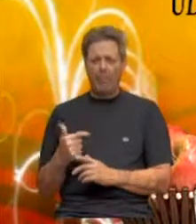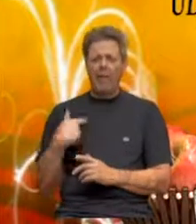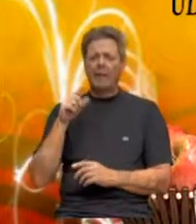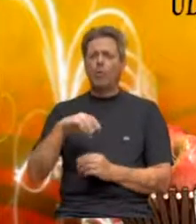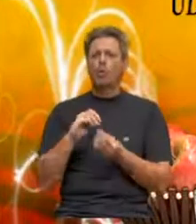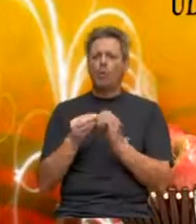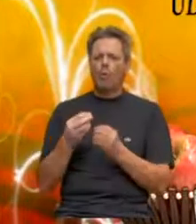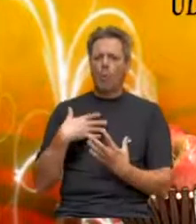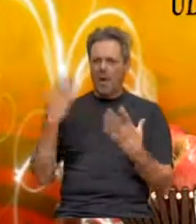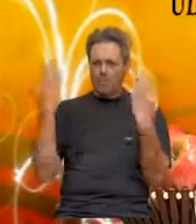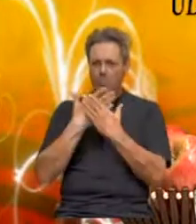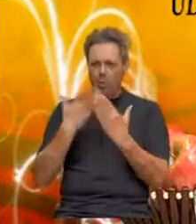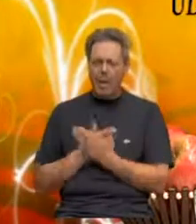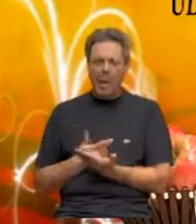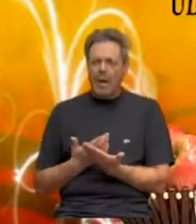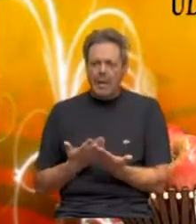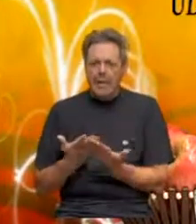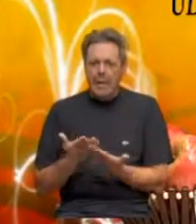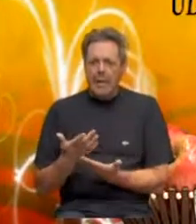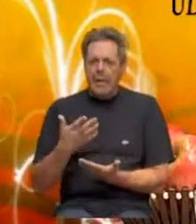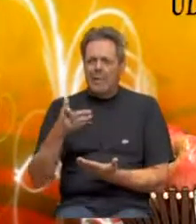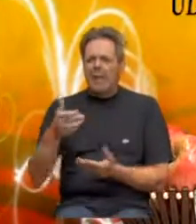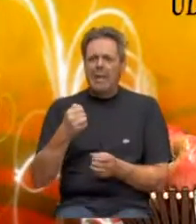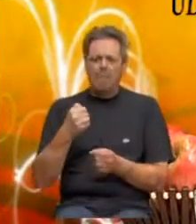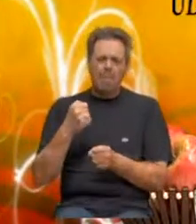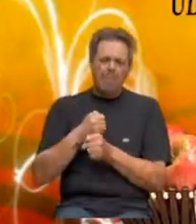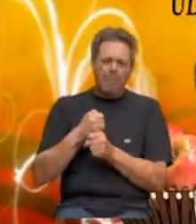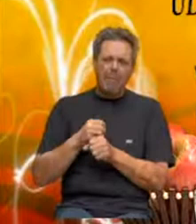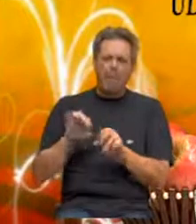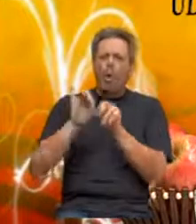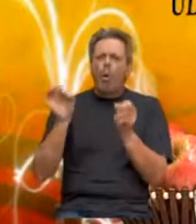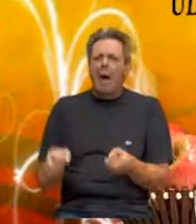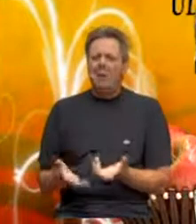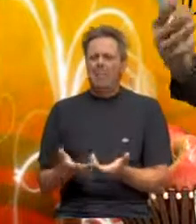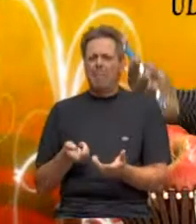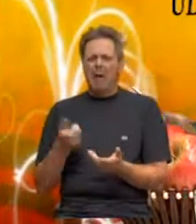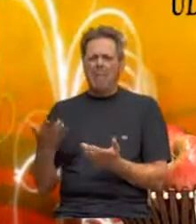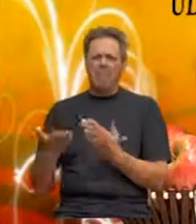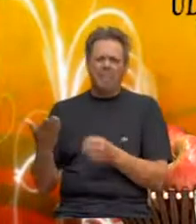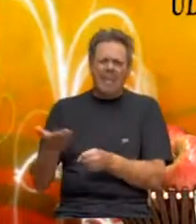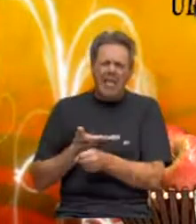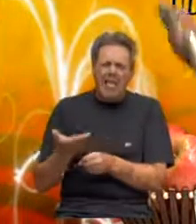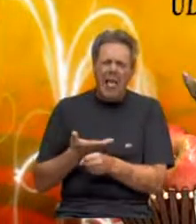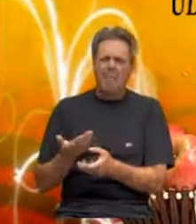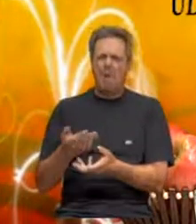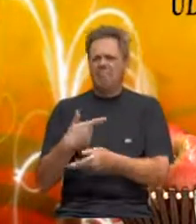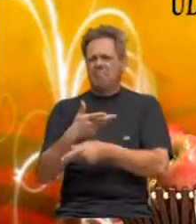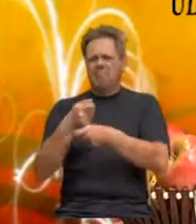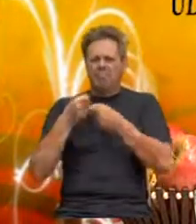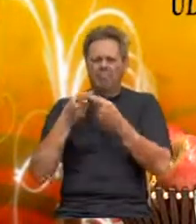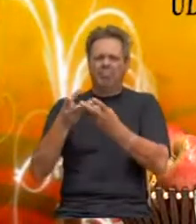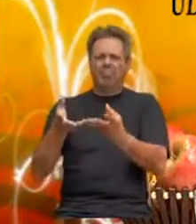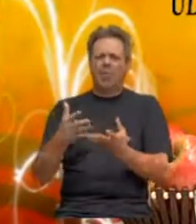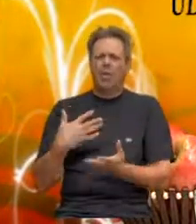zbunjena sa tim napravljenim kobasicama, parizerima, da ne kažem sve te. To